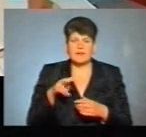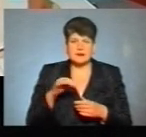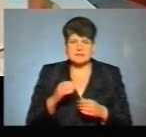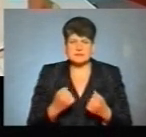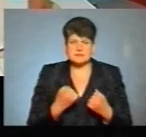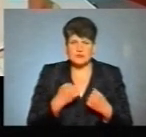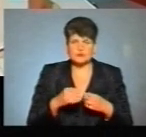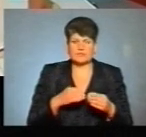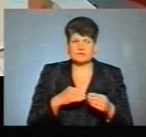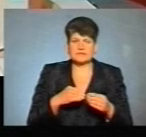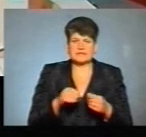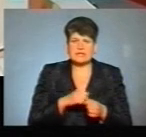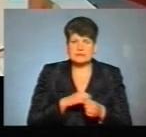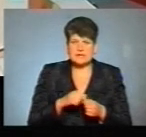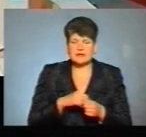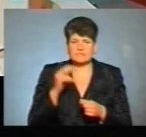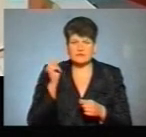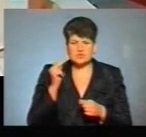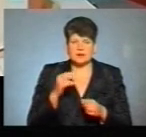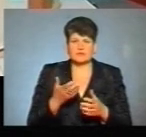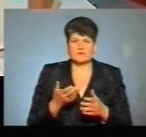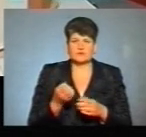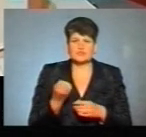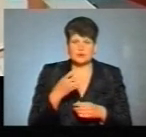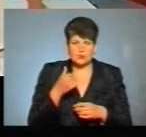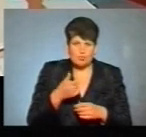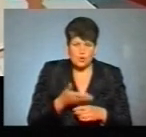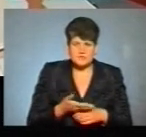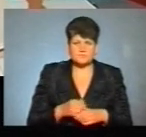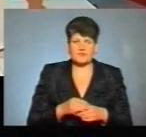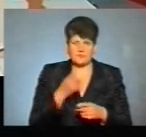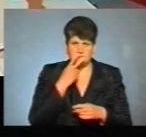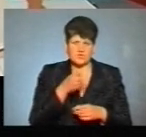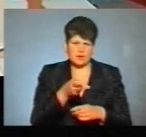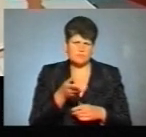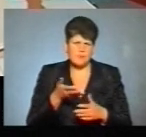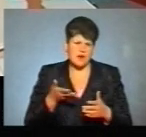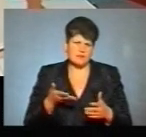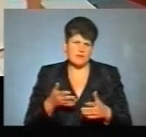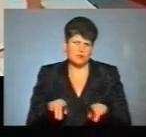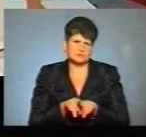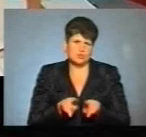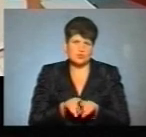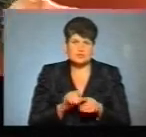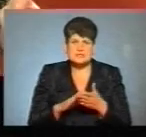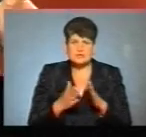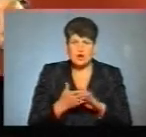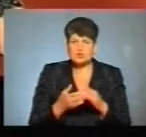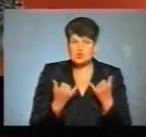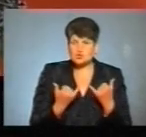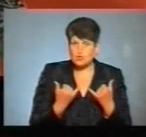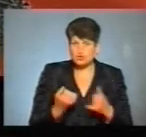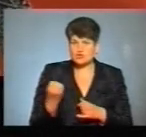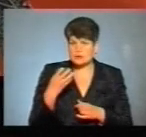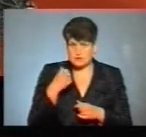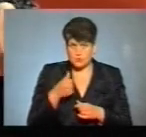там, так як в 14-му вивчали класи захисту. Власне, якраз хотіла запитати, чи не бачите ви якась паралель, не схожа вам ситуація сьогоднішня